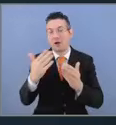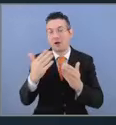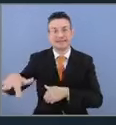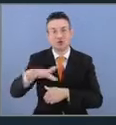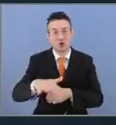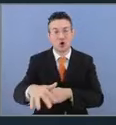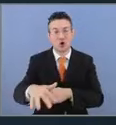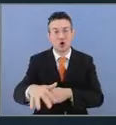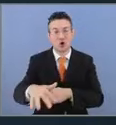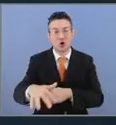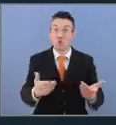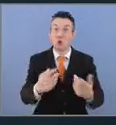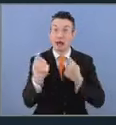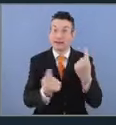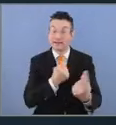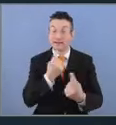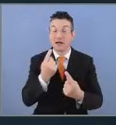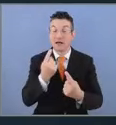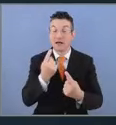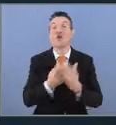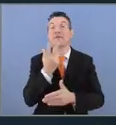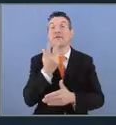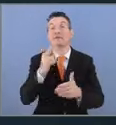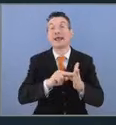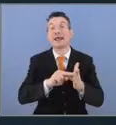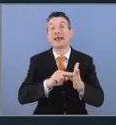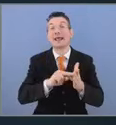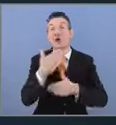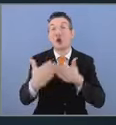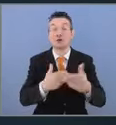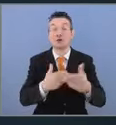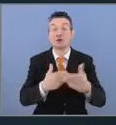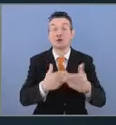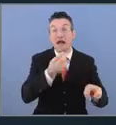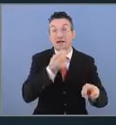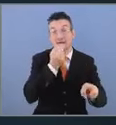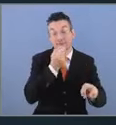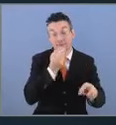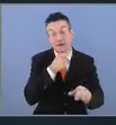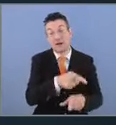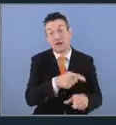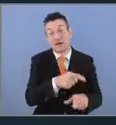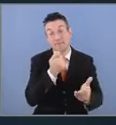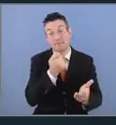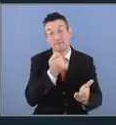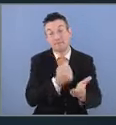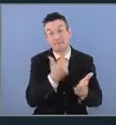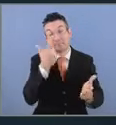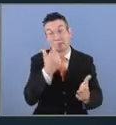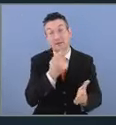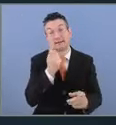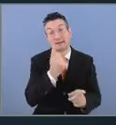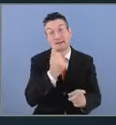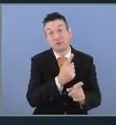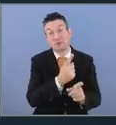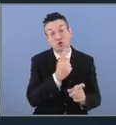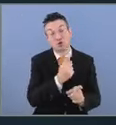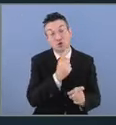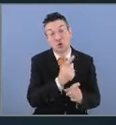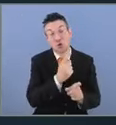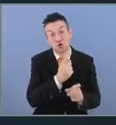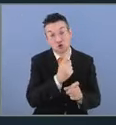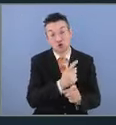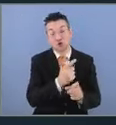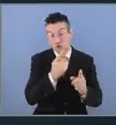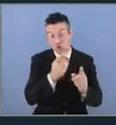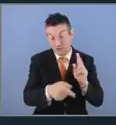di innovazione tecnologica agroalimentare sia più forte, più che mai sia necessario appunto aprire un